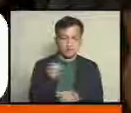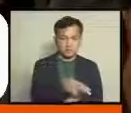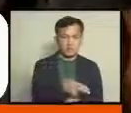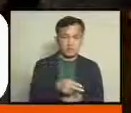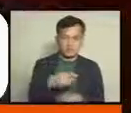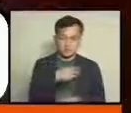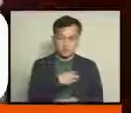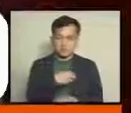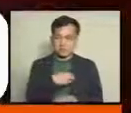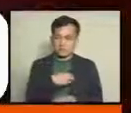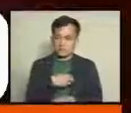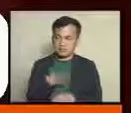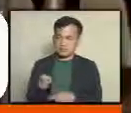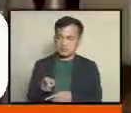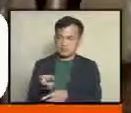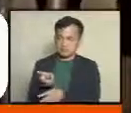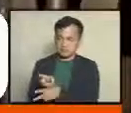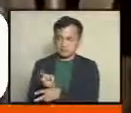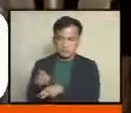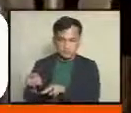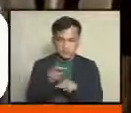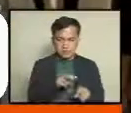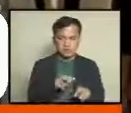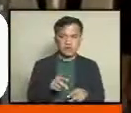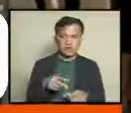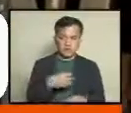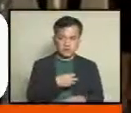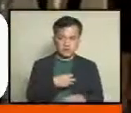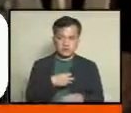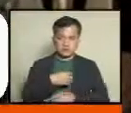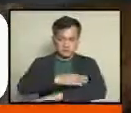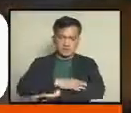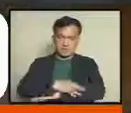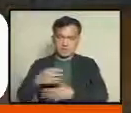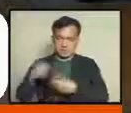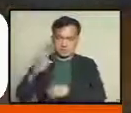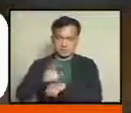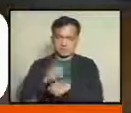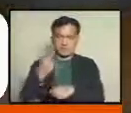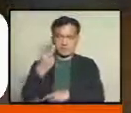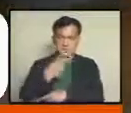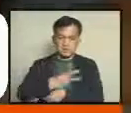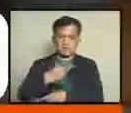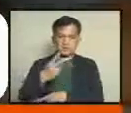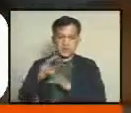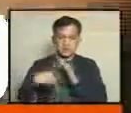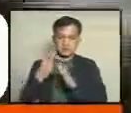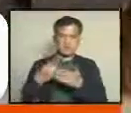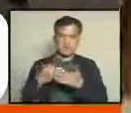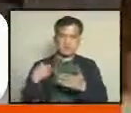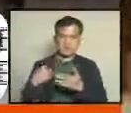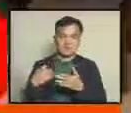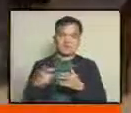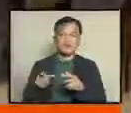pulis na magmando sa mga police assistance desk sa labas ng mga simbahan 2 oras bago magsimula ang misa. Tuloy